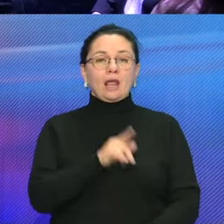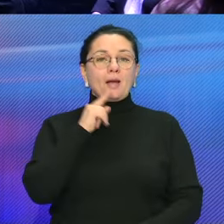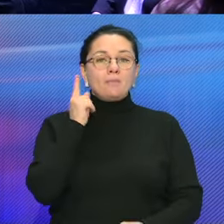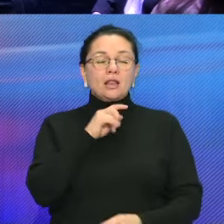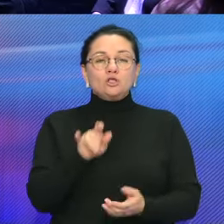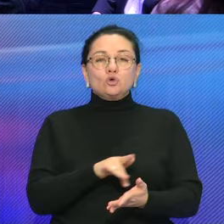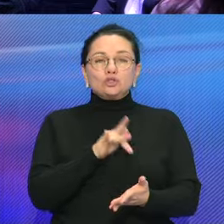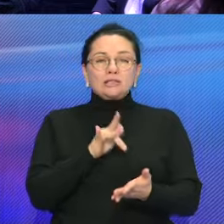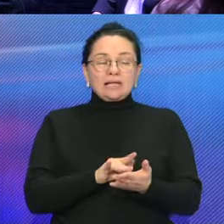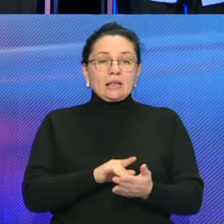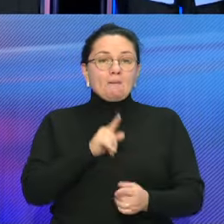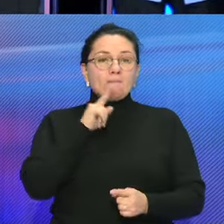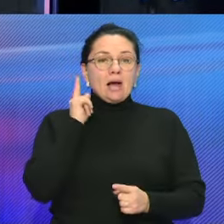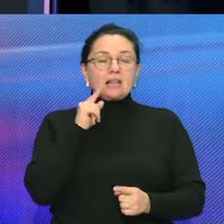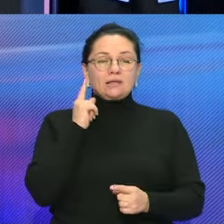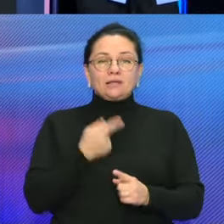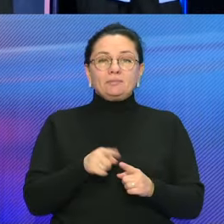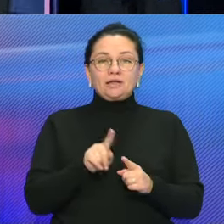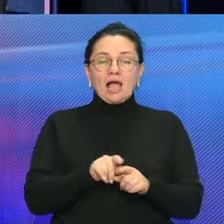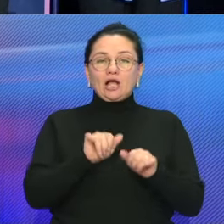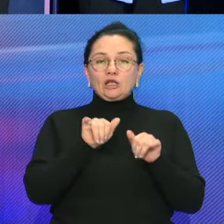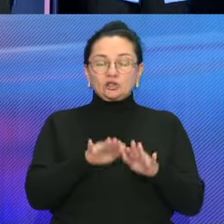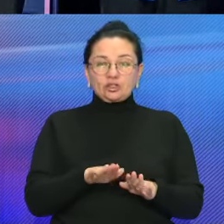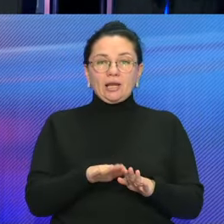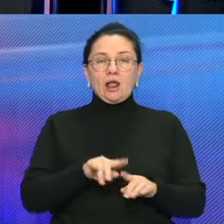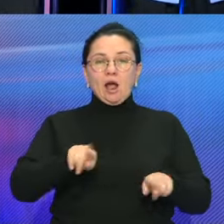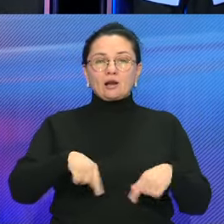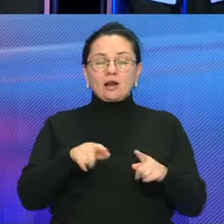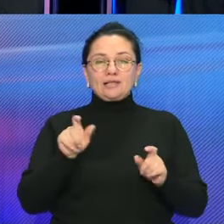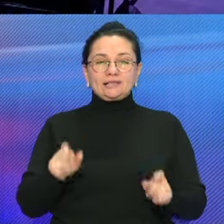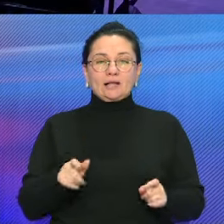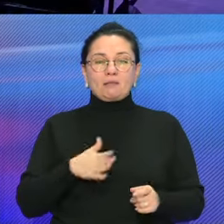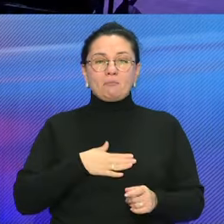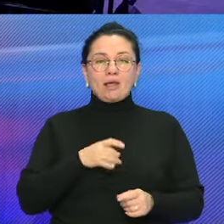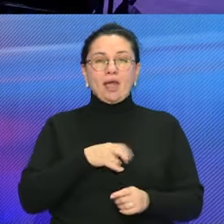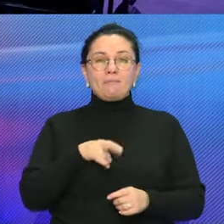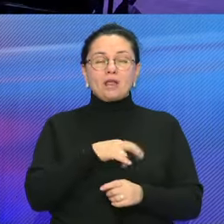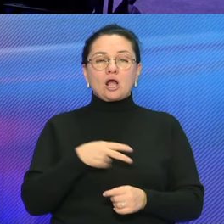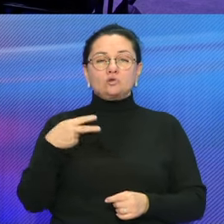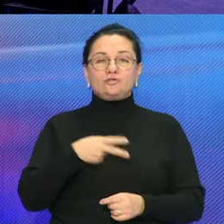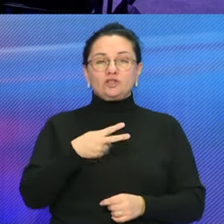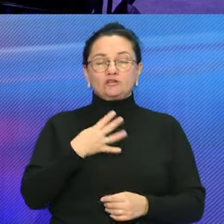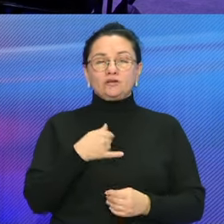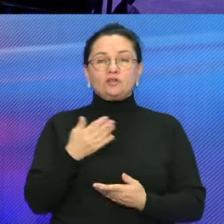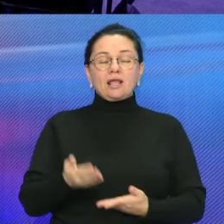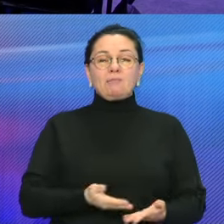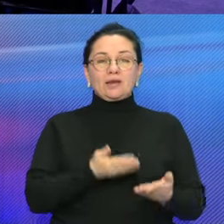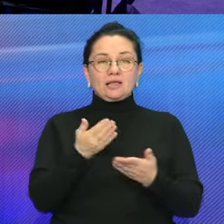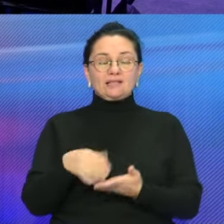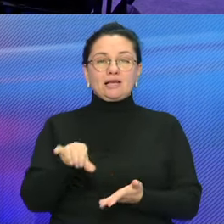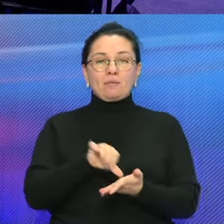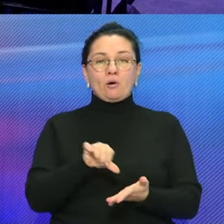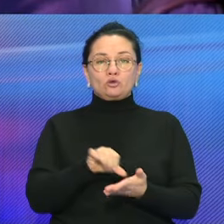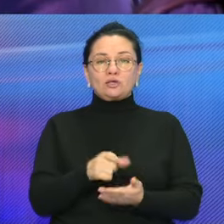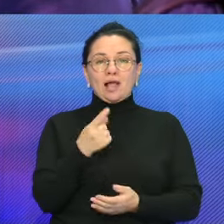Молодежный центр молодым. Так вырашили организаторы районного конкурса «Моя Беларусь-2024» и запросили поудельничать у им